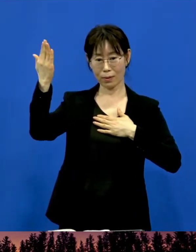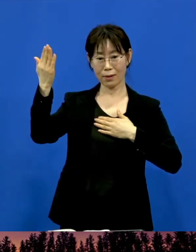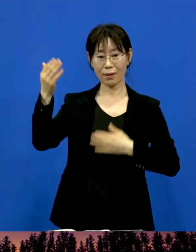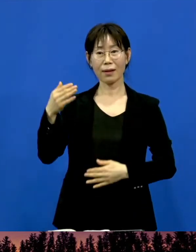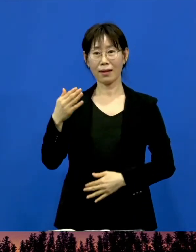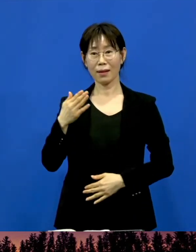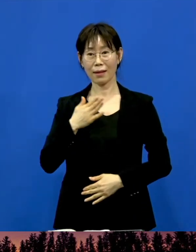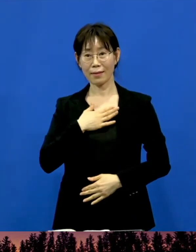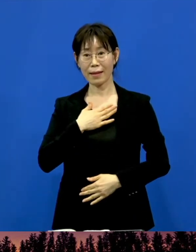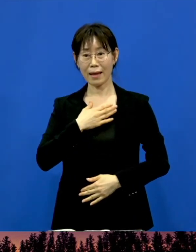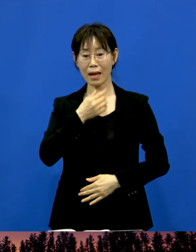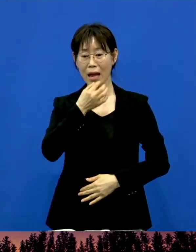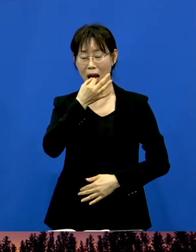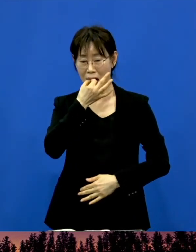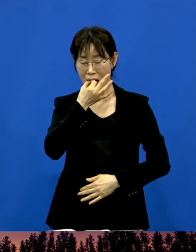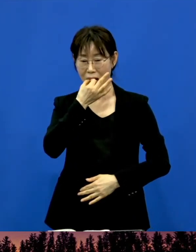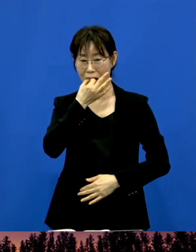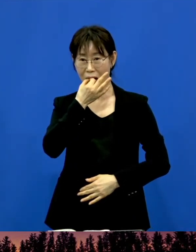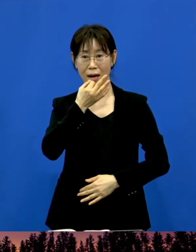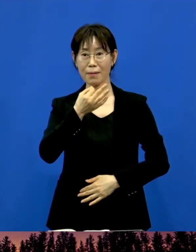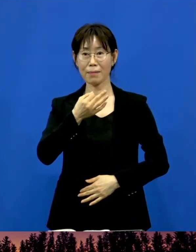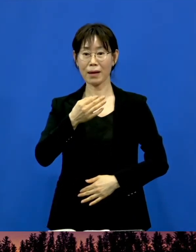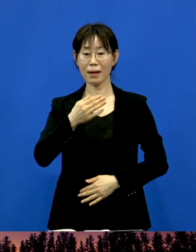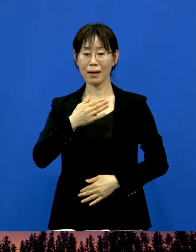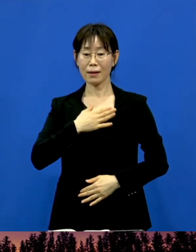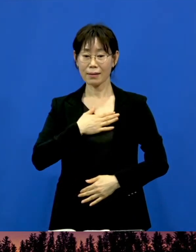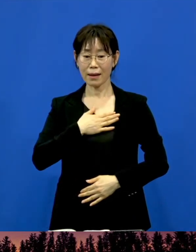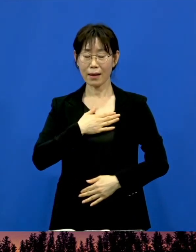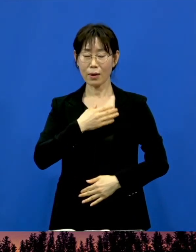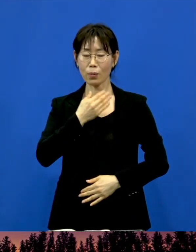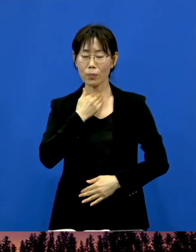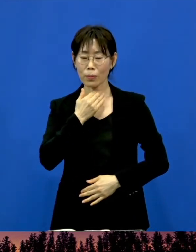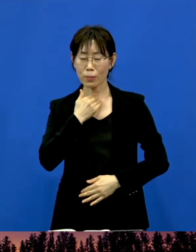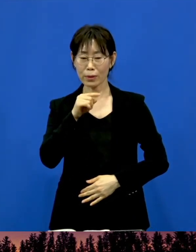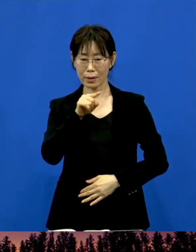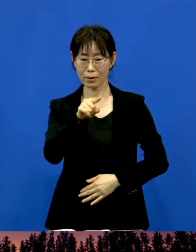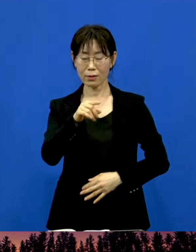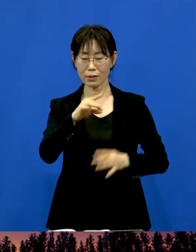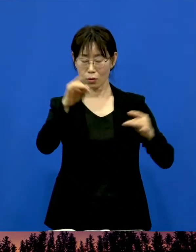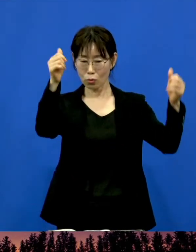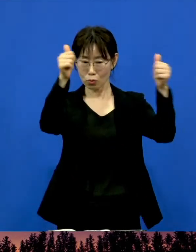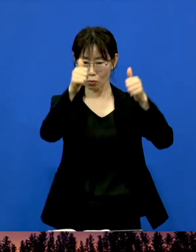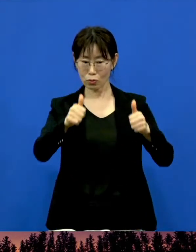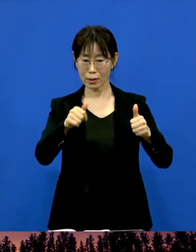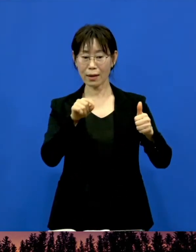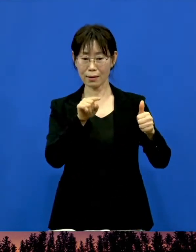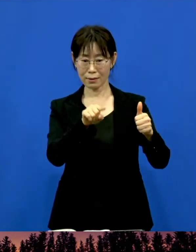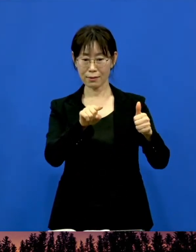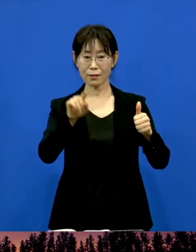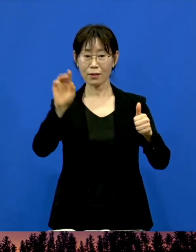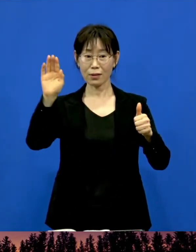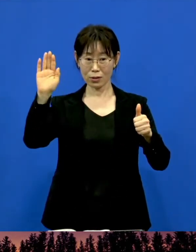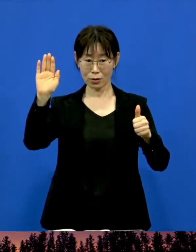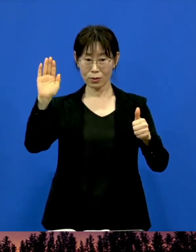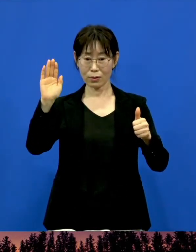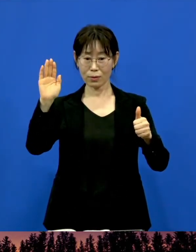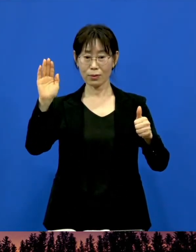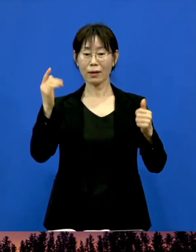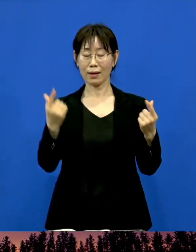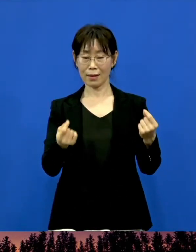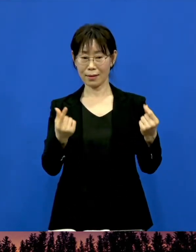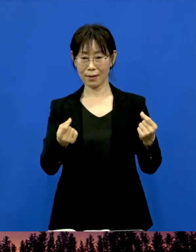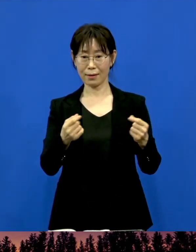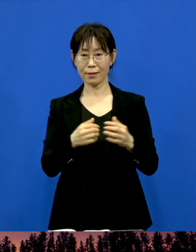그 우상을 성취하는 위한 수단이 되는 거예요. 기도 자체가. 이 기다림은 기도의 핵심 중에 하나예요.